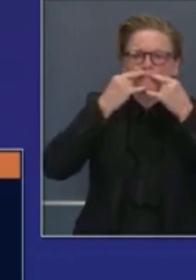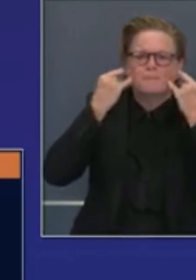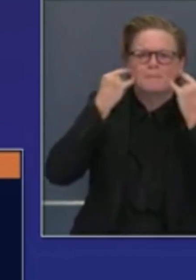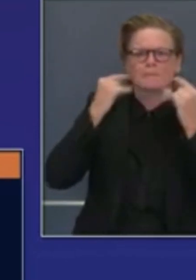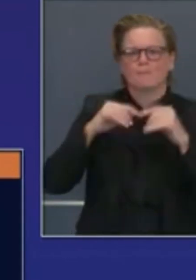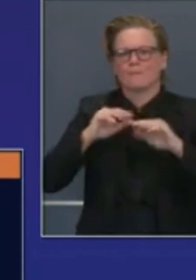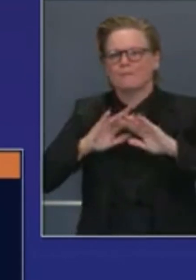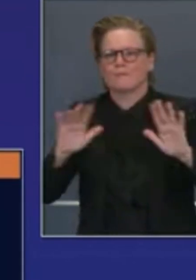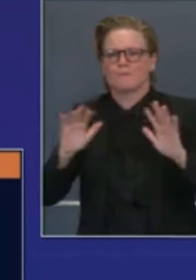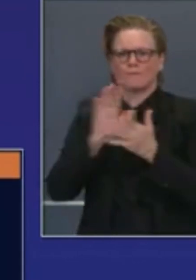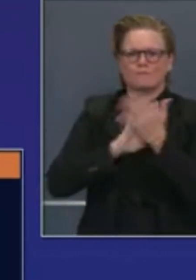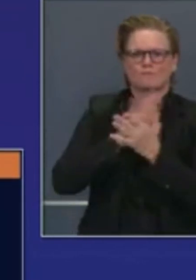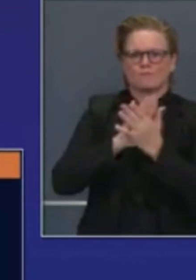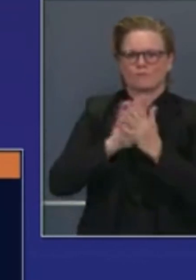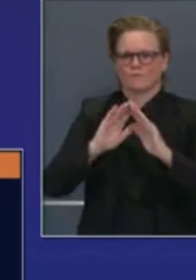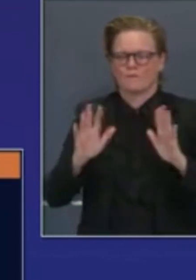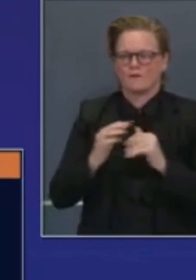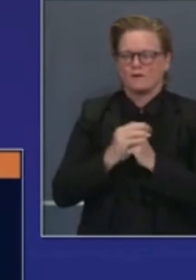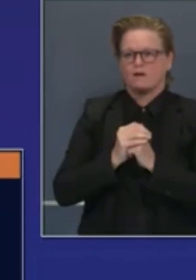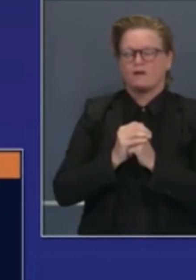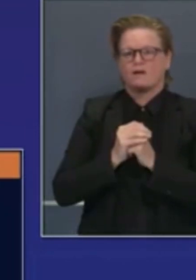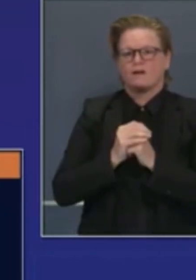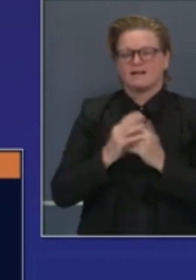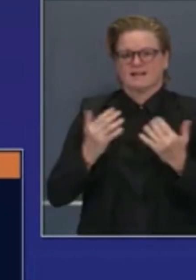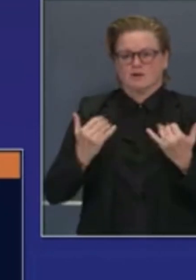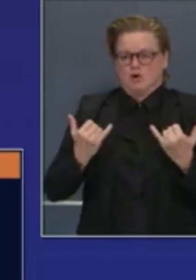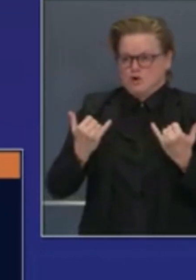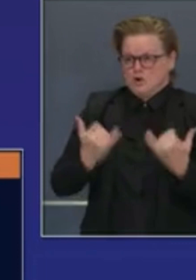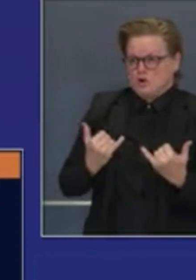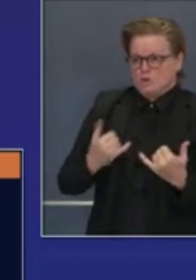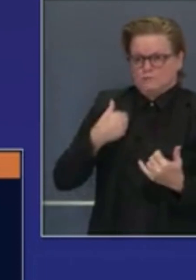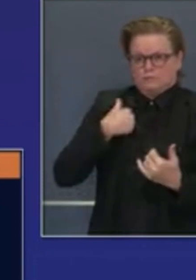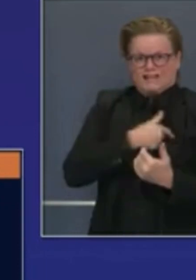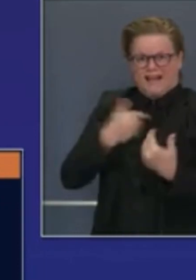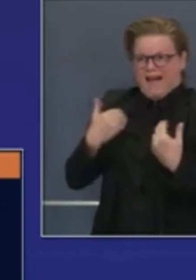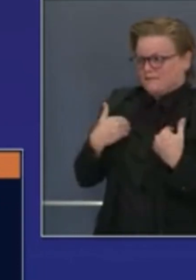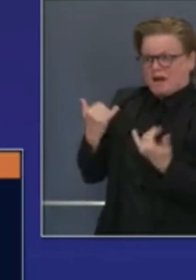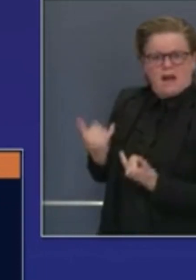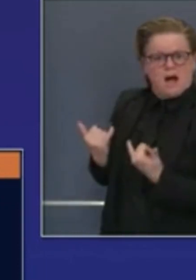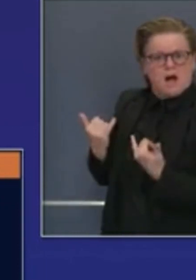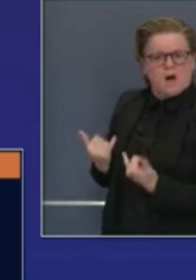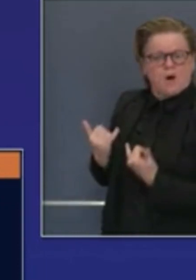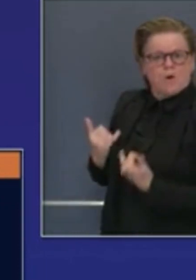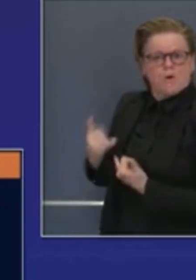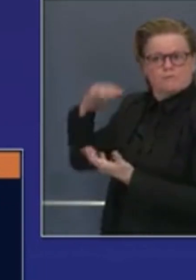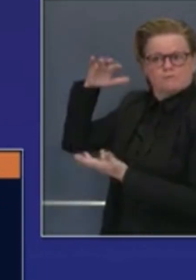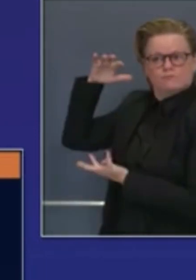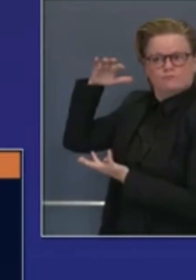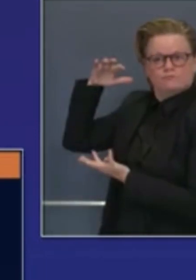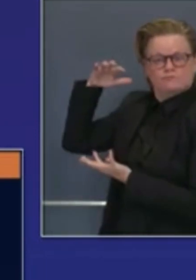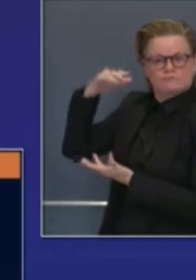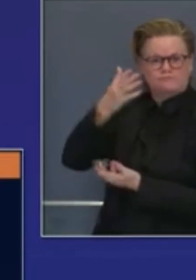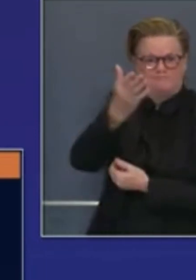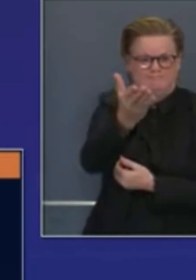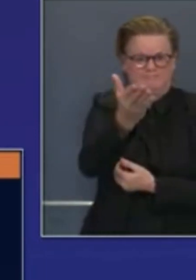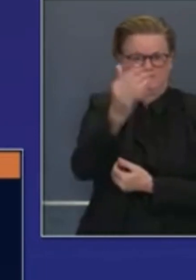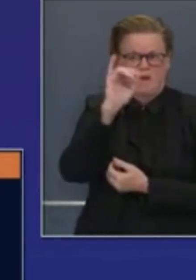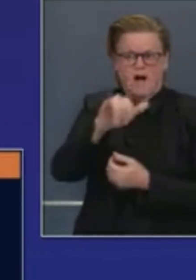bo tiệm làm tóc hiệu cắt tóc sòng bạc sân chơi trong nhà và ngoài trời sẽ bắt buộc phải đóng cửa